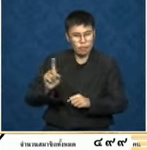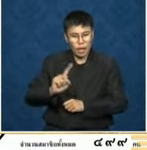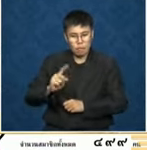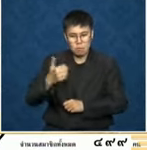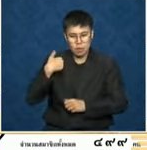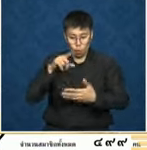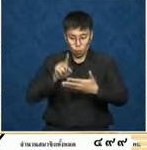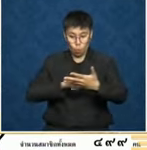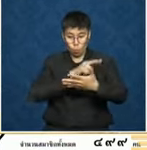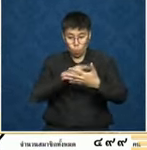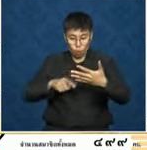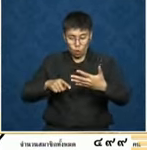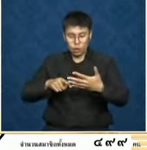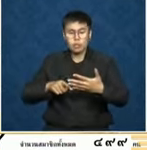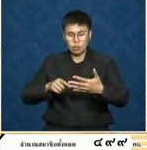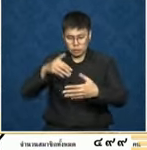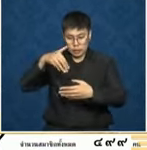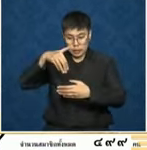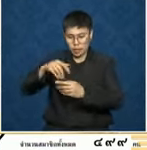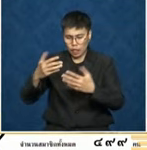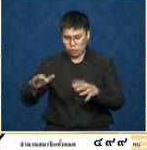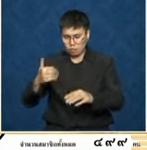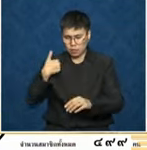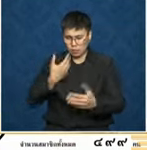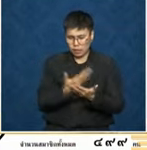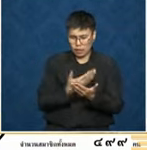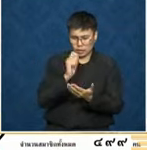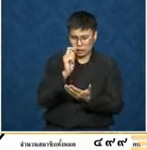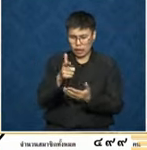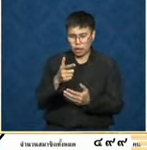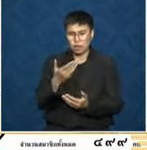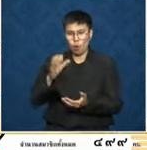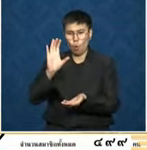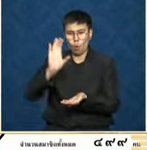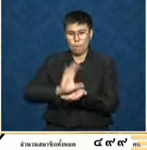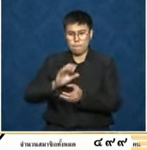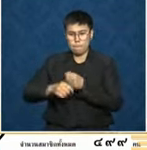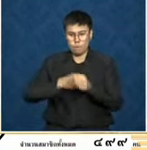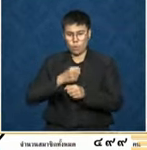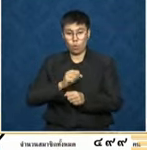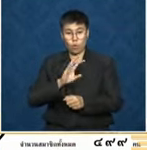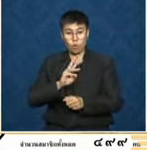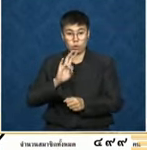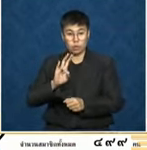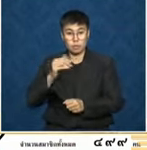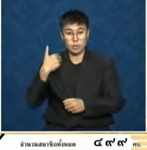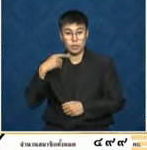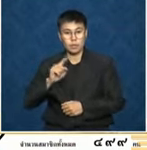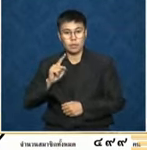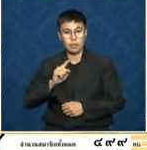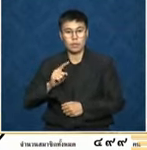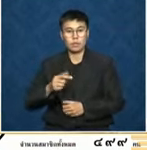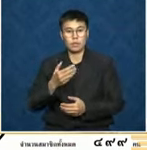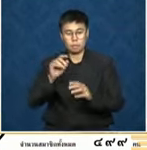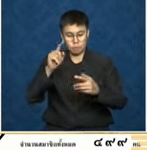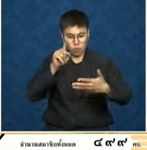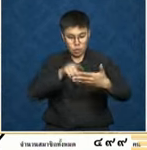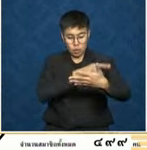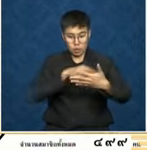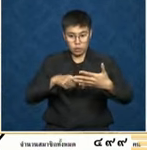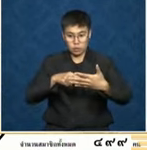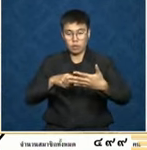การเลือกตั้งเนี่ยเวลาบริหารก็ประมาณจัดสรรงบประมาณมันก็ล่าช้าลงมาดูอย่างงบ67นี่นะครับกว่าจะเข้าสภานะครับมีการเลือกตั้งเลทมาเ